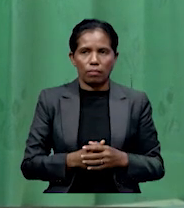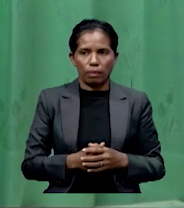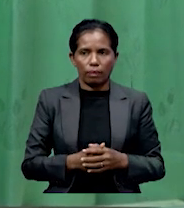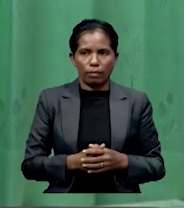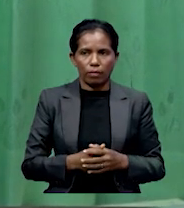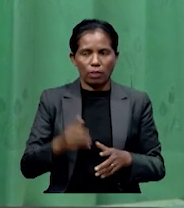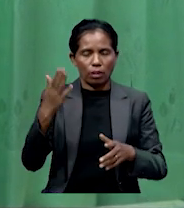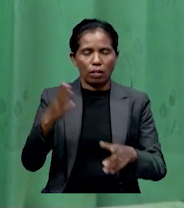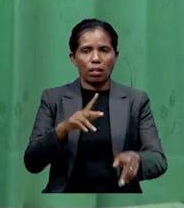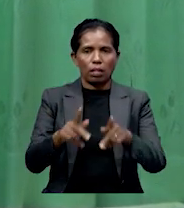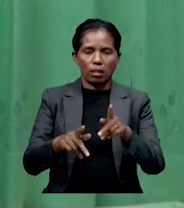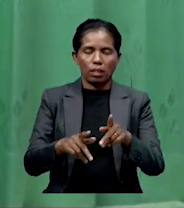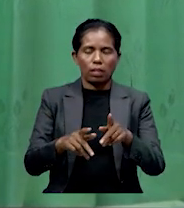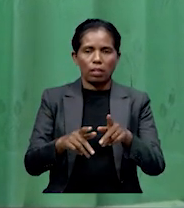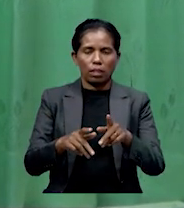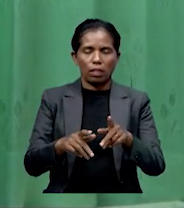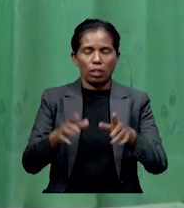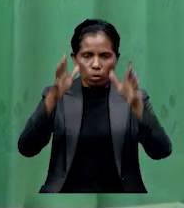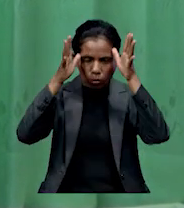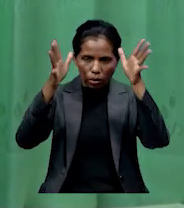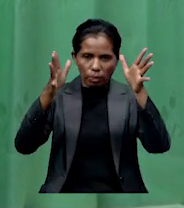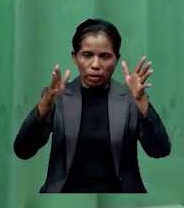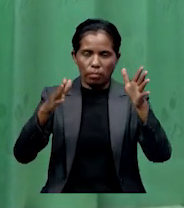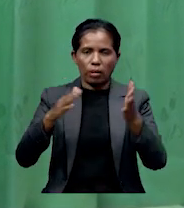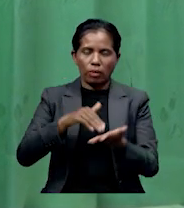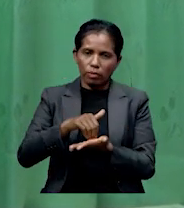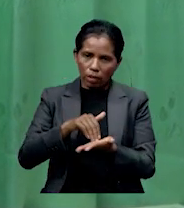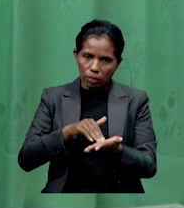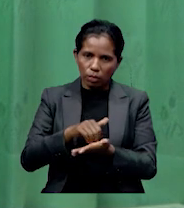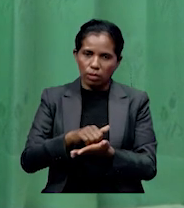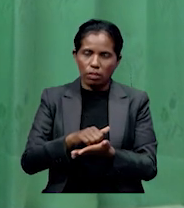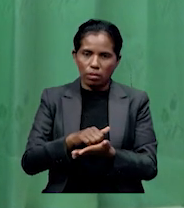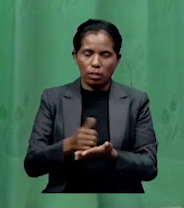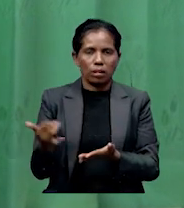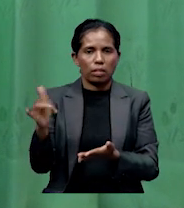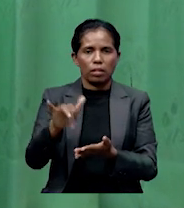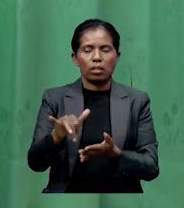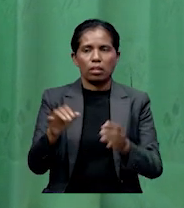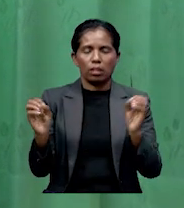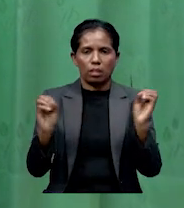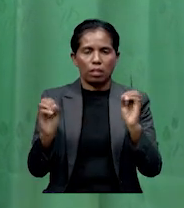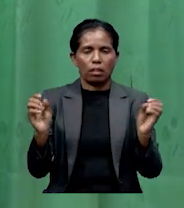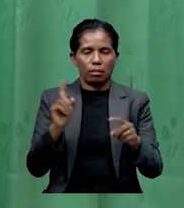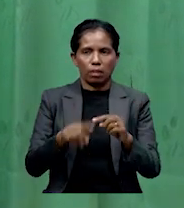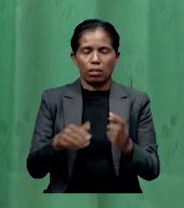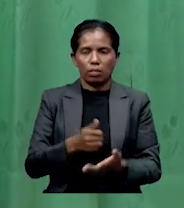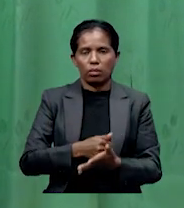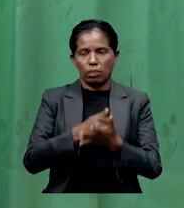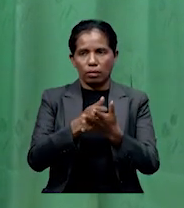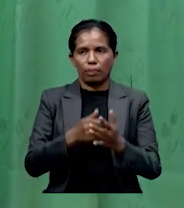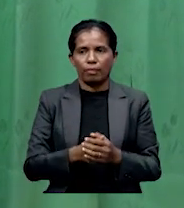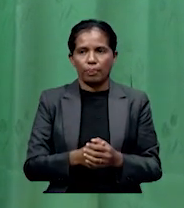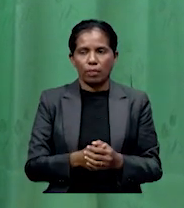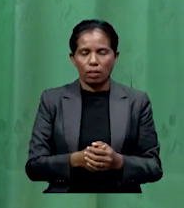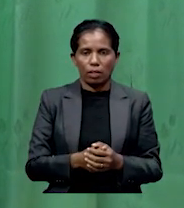iha kunisang nebe maka fraku entang sira la konsege salva iha relator itama iha